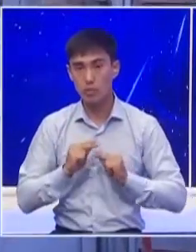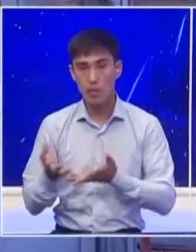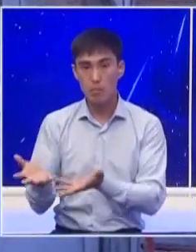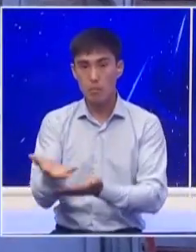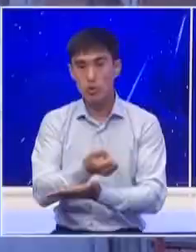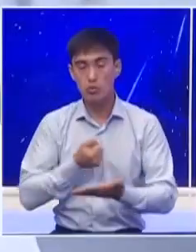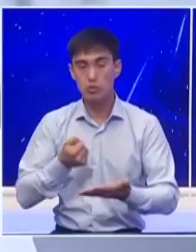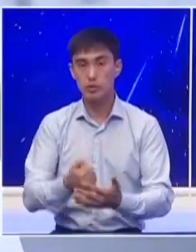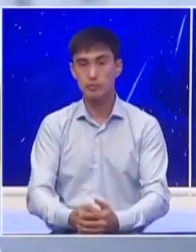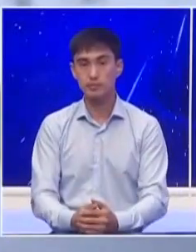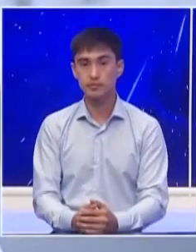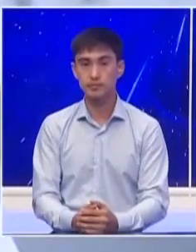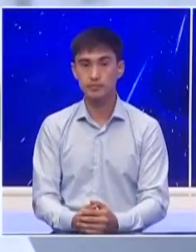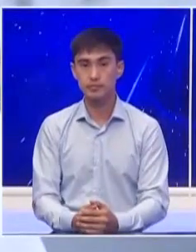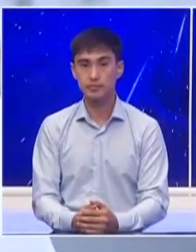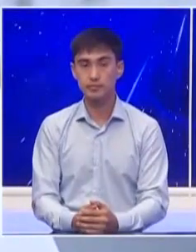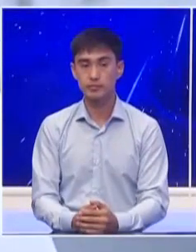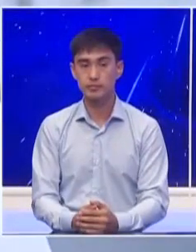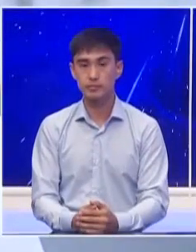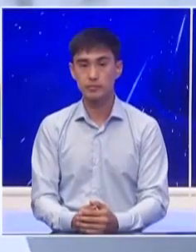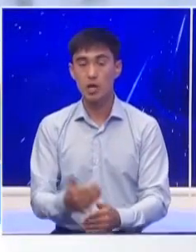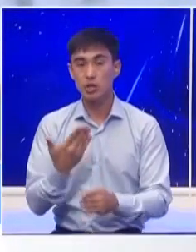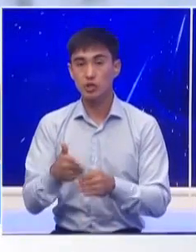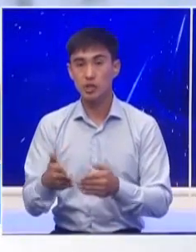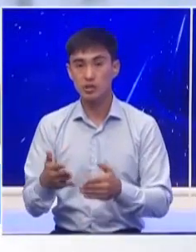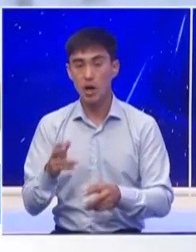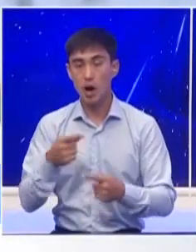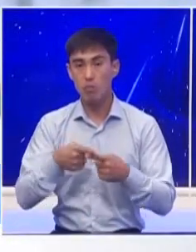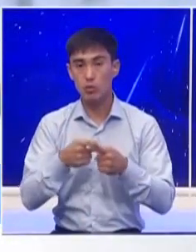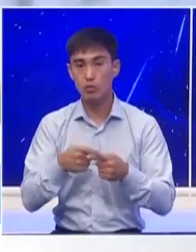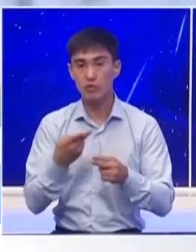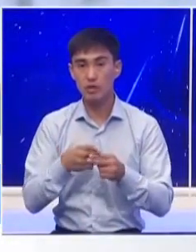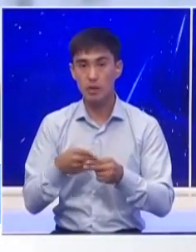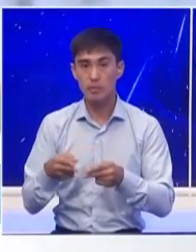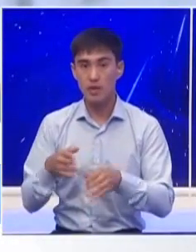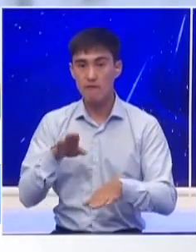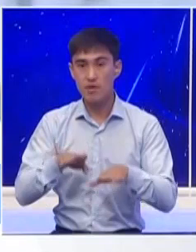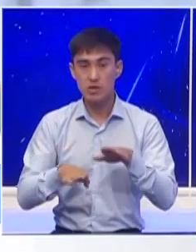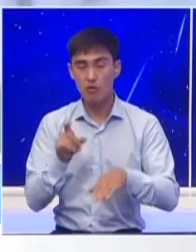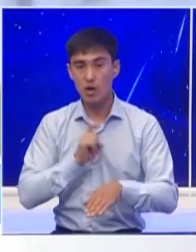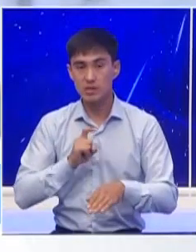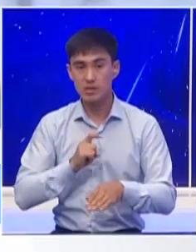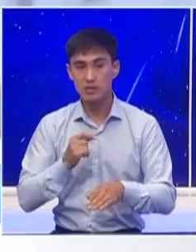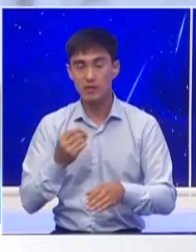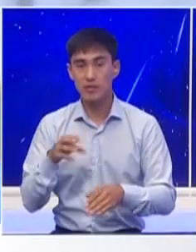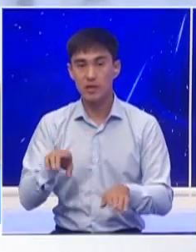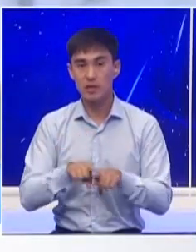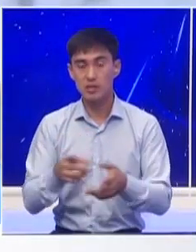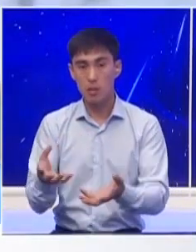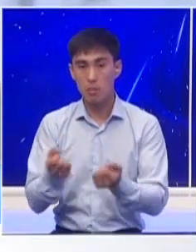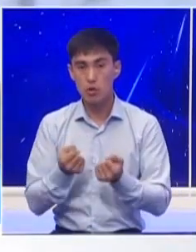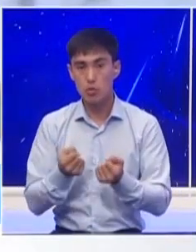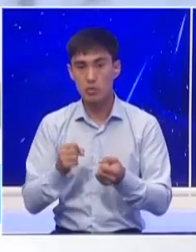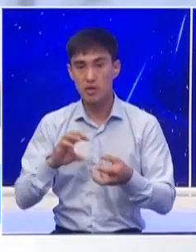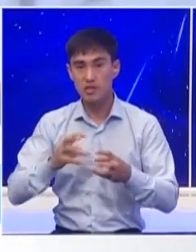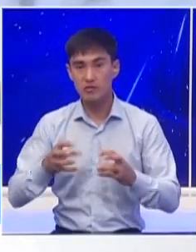урожая. Часть оборудования – это приемы, допустим, весовое хозяйство, также для приемки